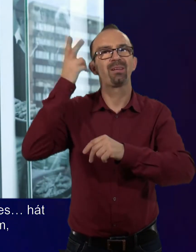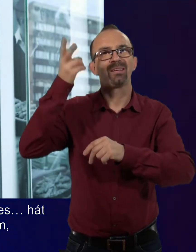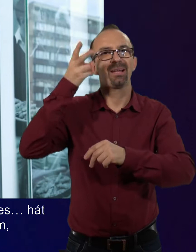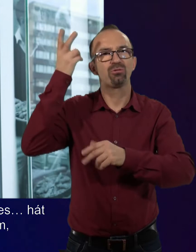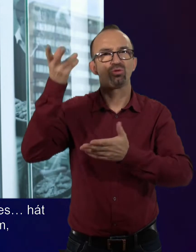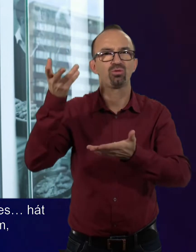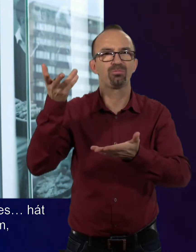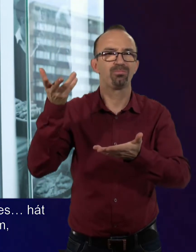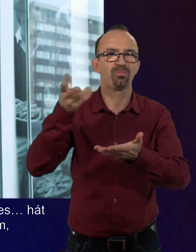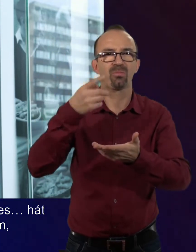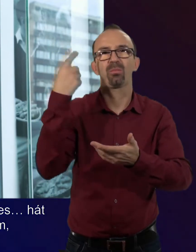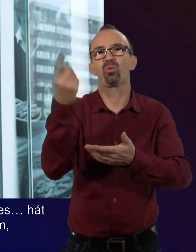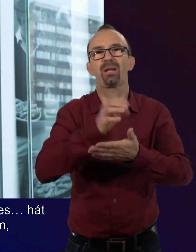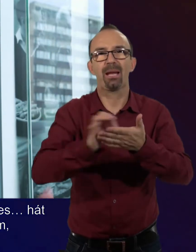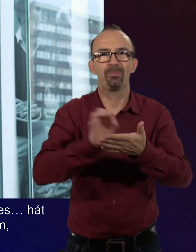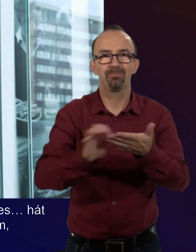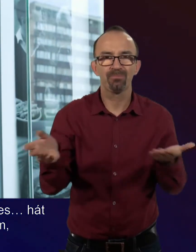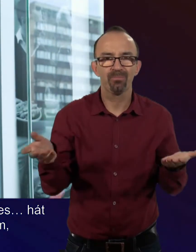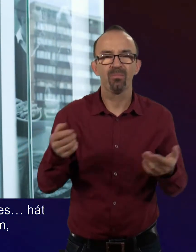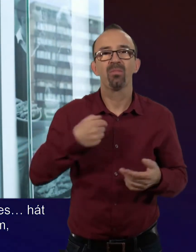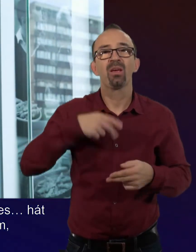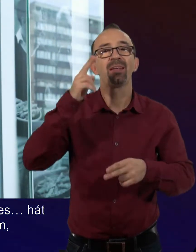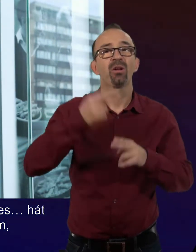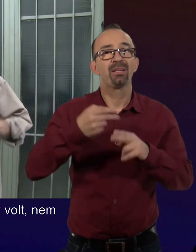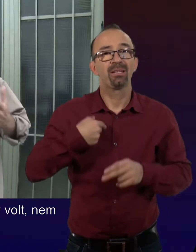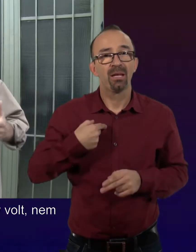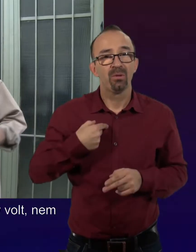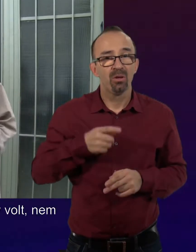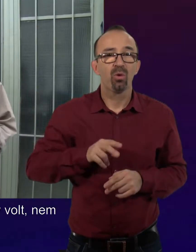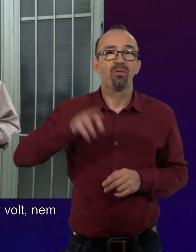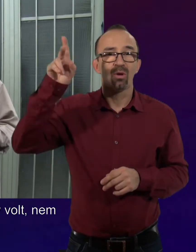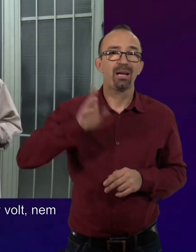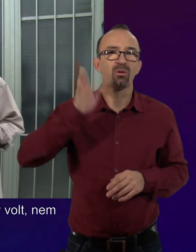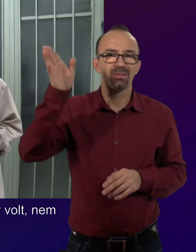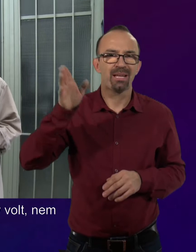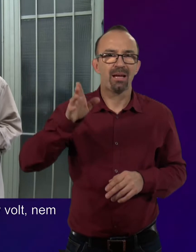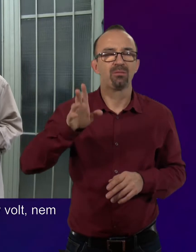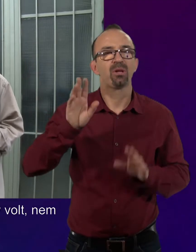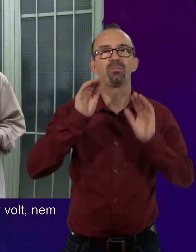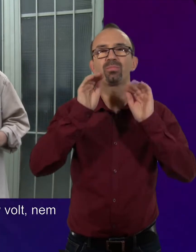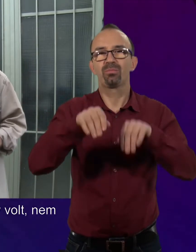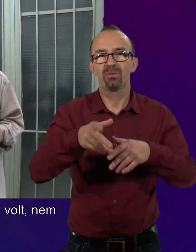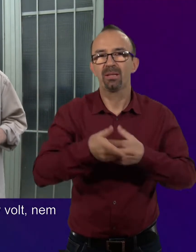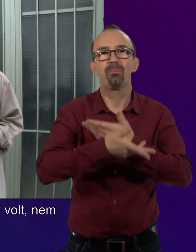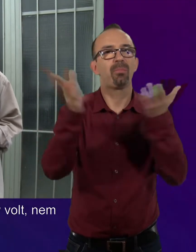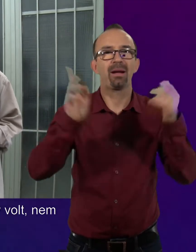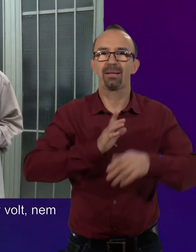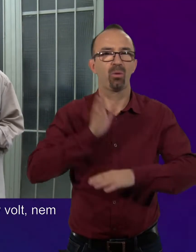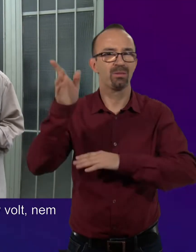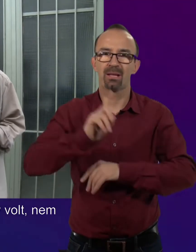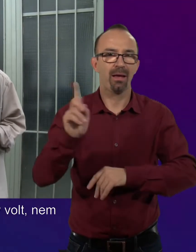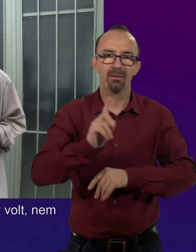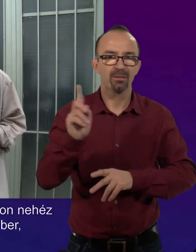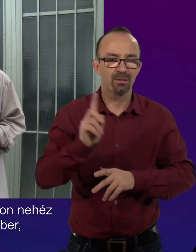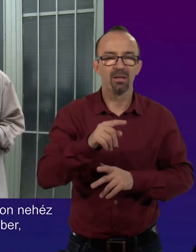híres hát műterme, ahol az én nagynéném, aki följárhatott hozzá, mert ez nagy kegy volt, nem engedett be